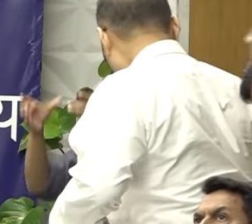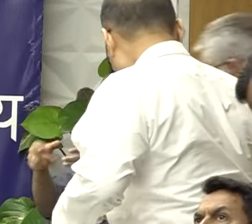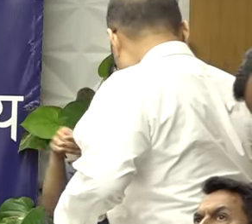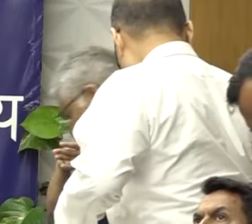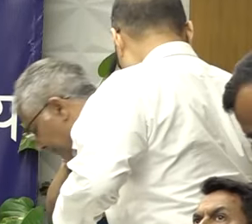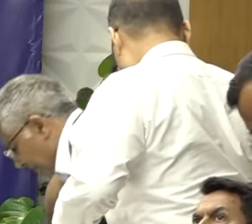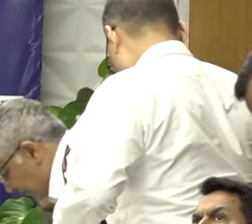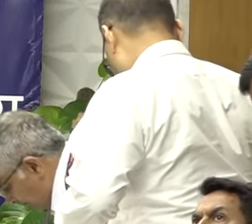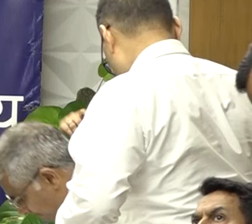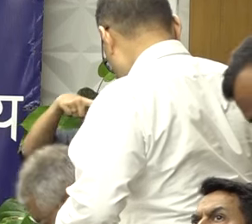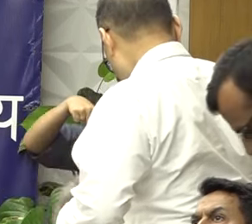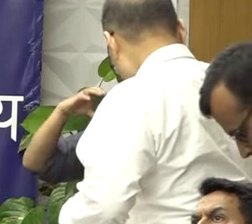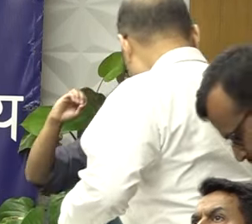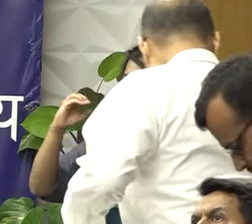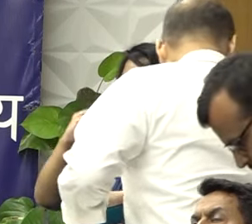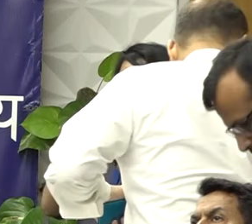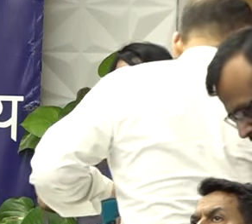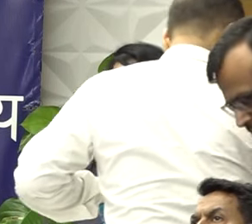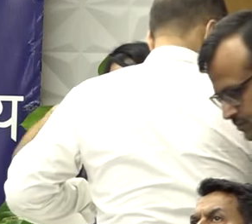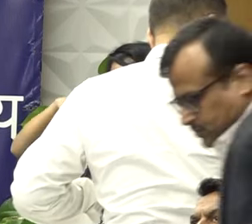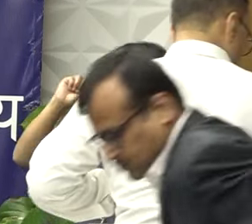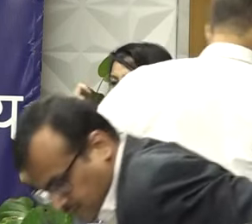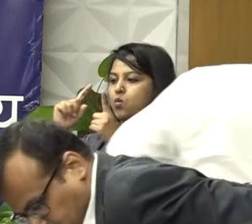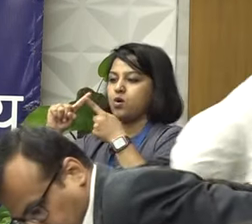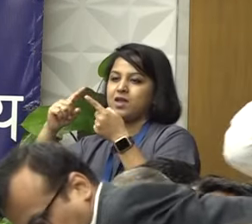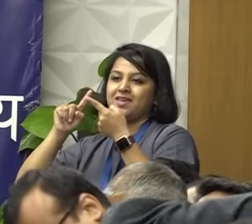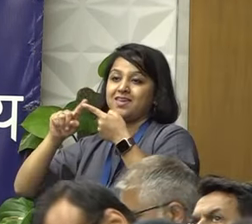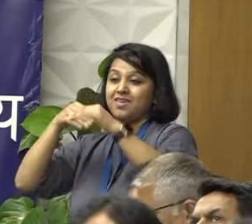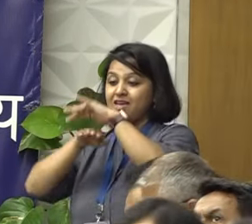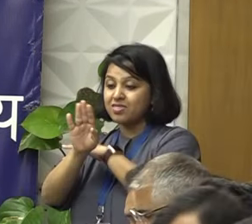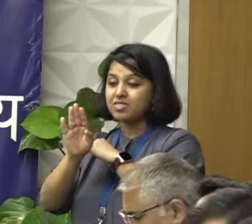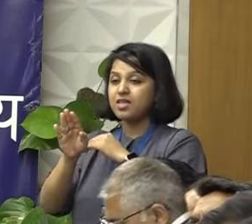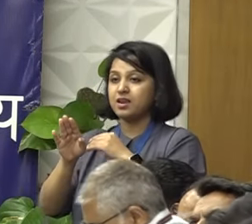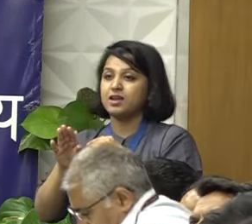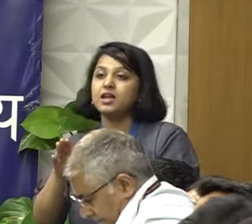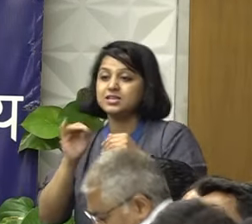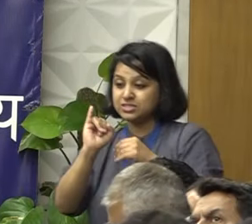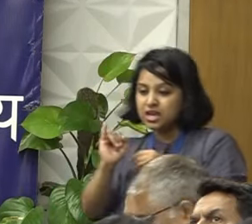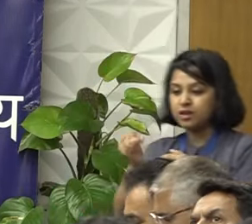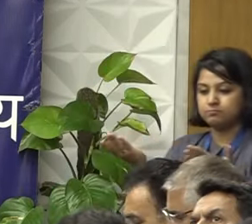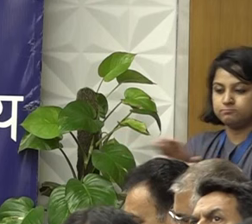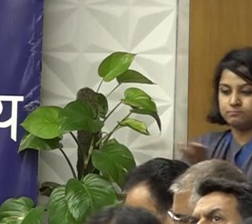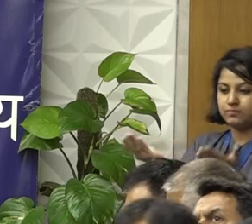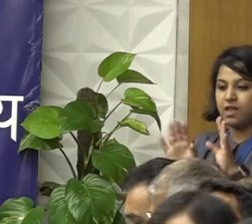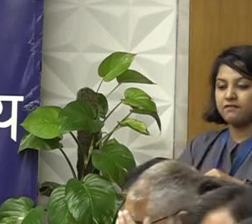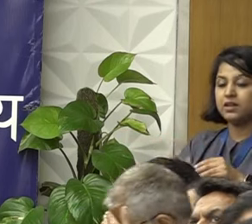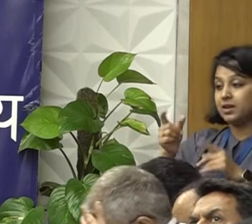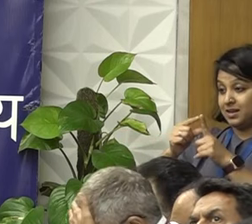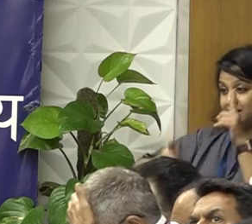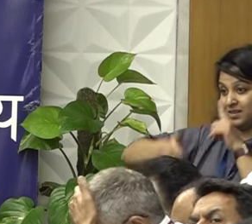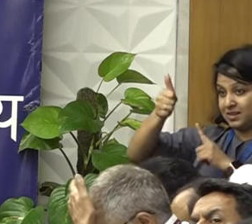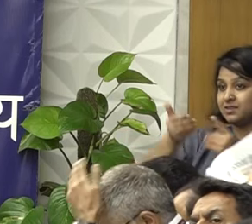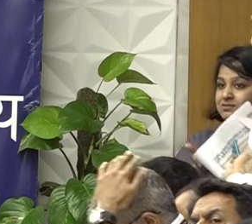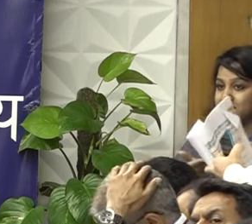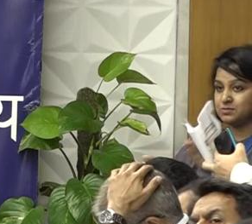कोझिकोड के तहत आज यहाँ 6 समझौता ज्ञापन किए जाएंगे। हम निवेदन करते हैं डायरेक्टर नचिकेता राउत जी से कि वे कृपया मंच पर